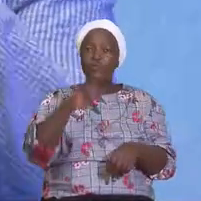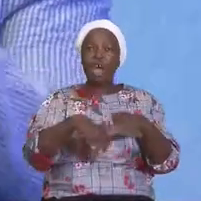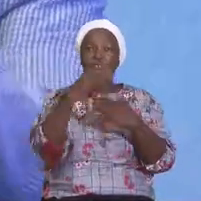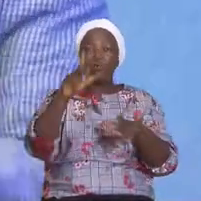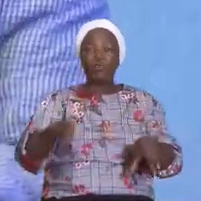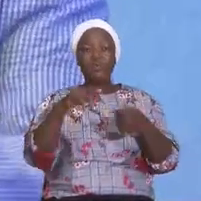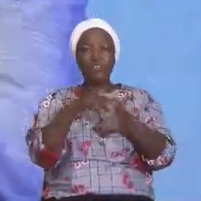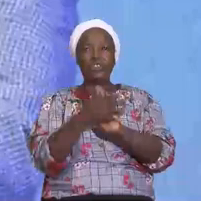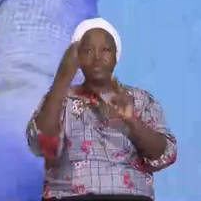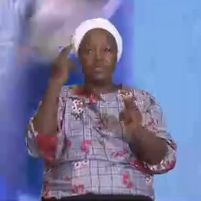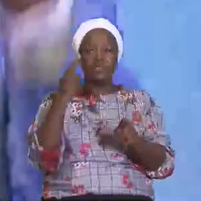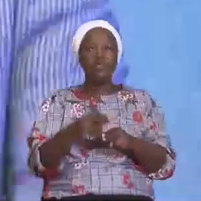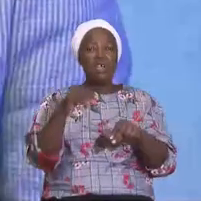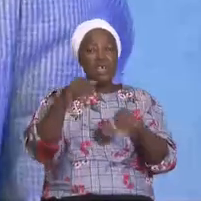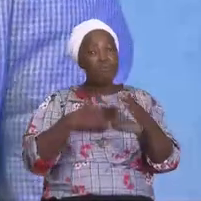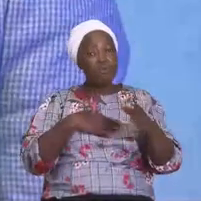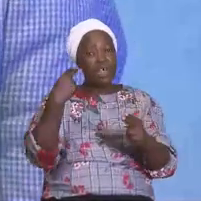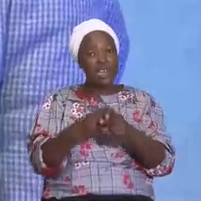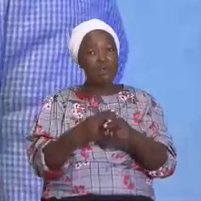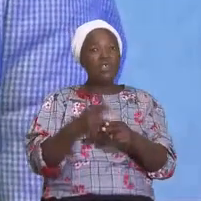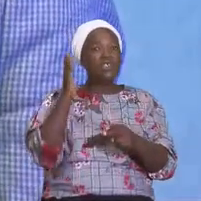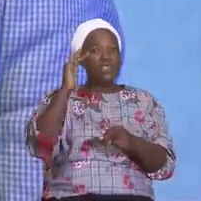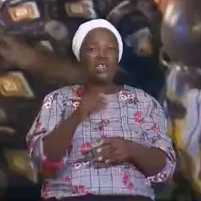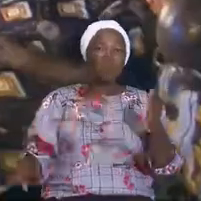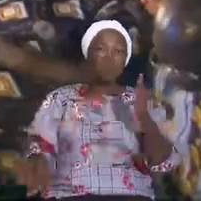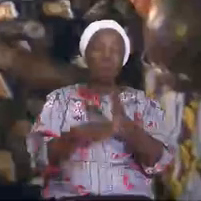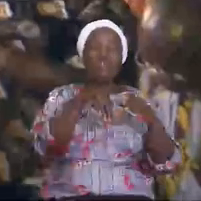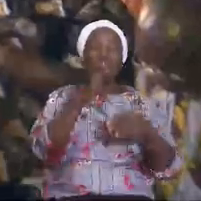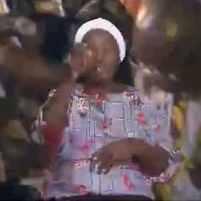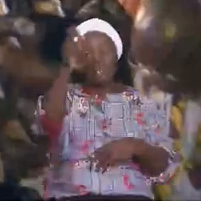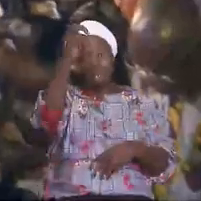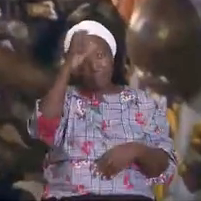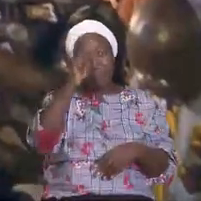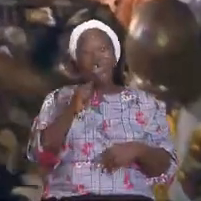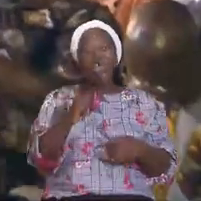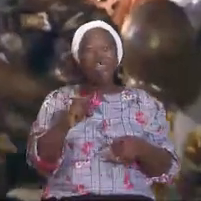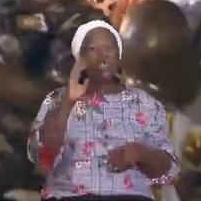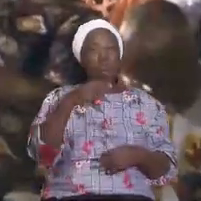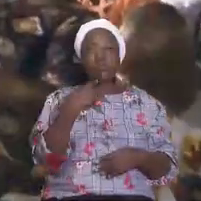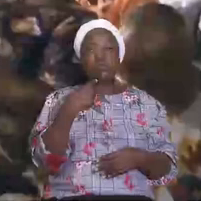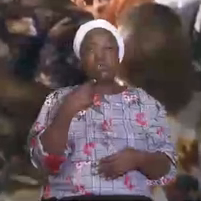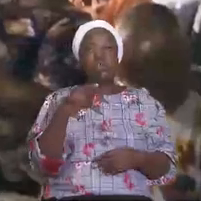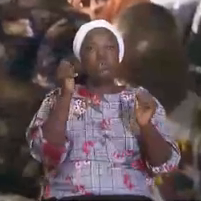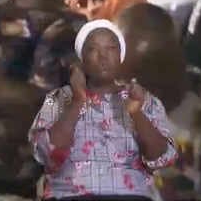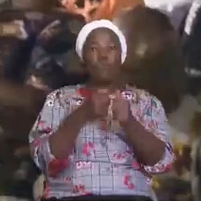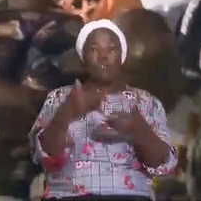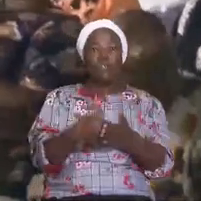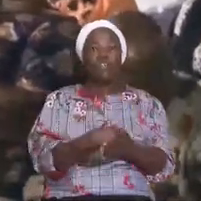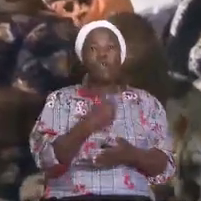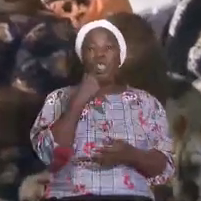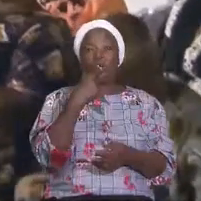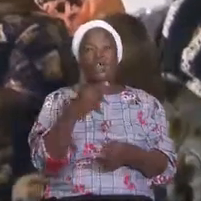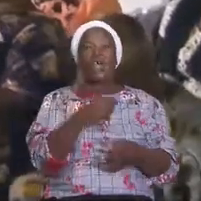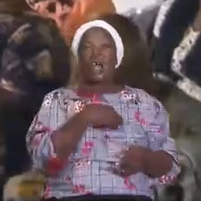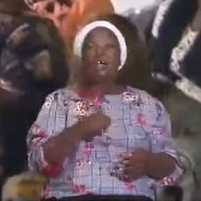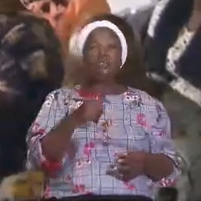va vaincre tout malheur de ta vie au nom de Jésus. À mon nom, ils chasseront les